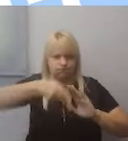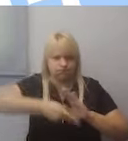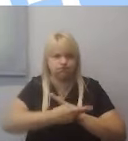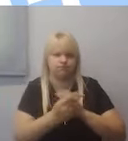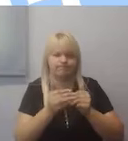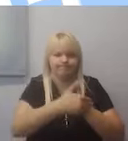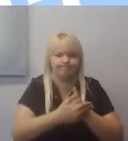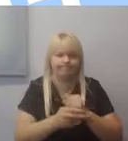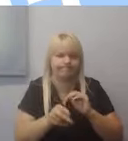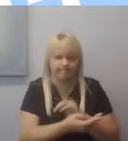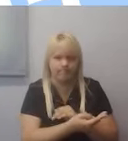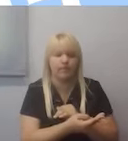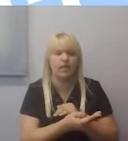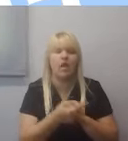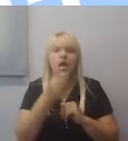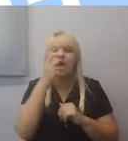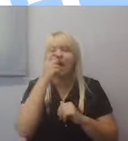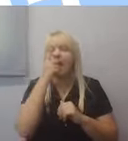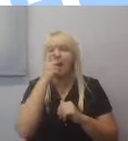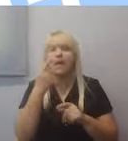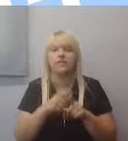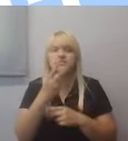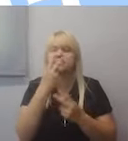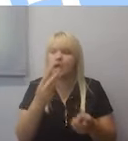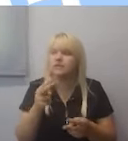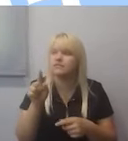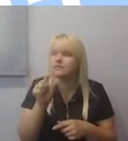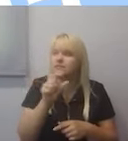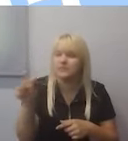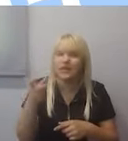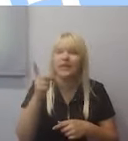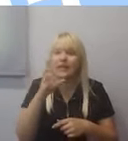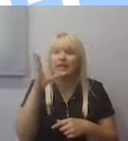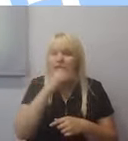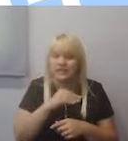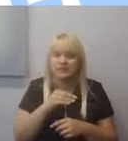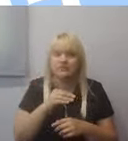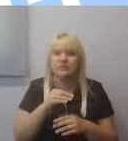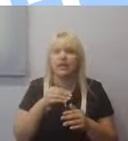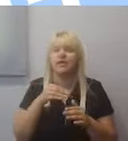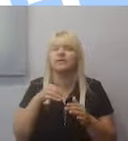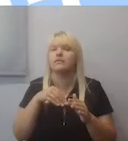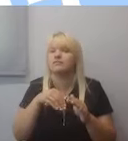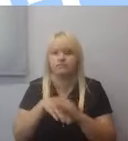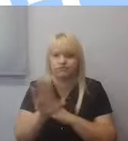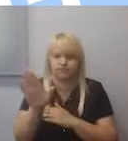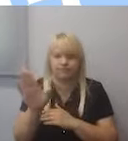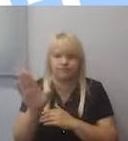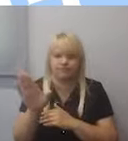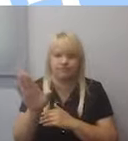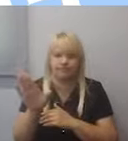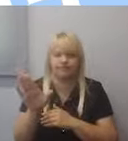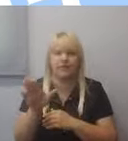jo un skaties tajā brīdī ka kad ir iespēja tikt no tās vietas projām tad tas arī